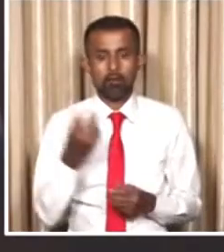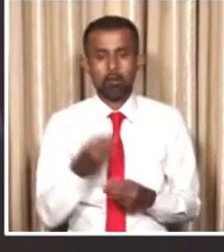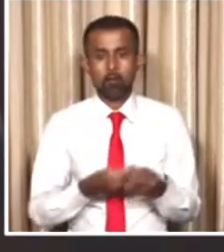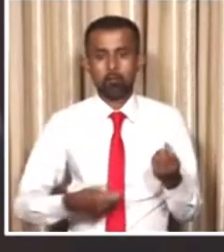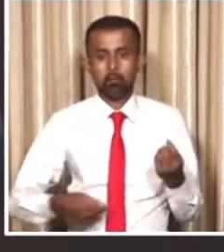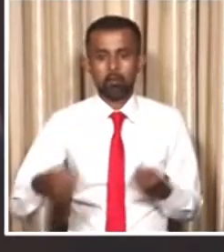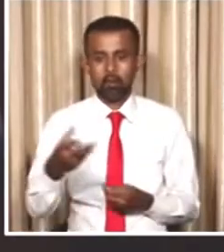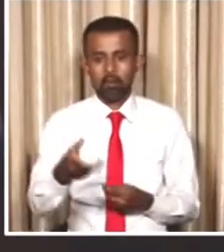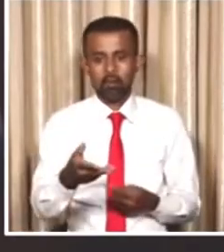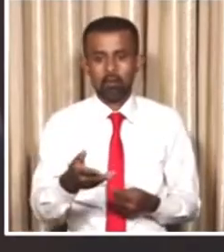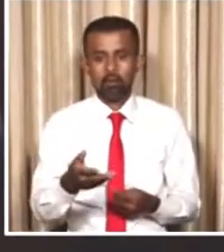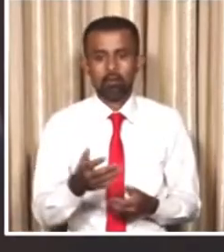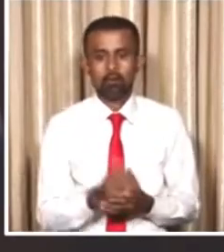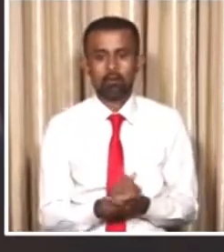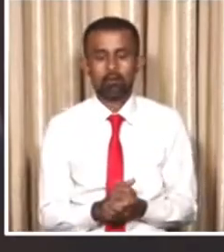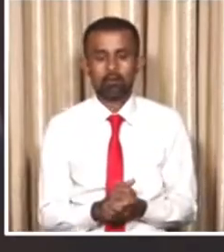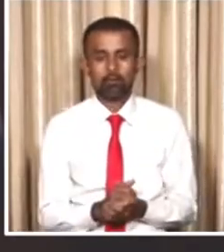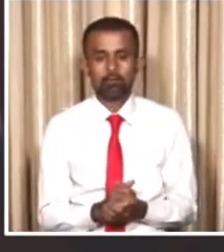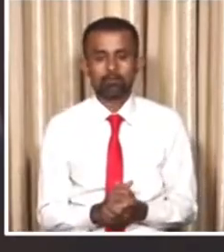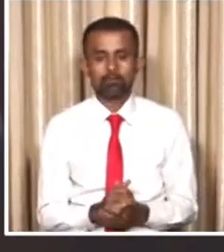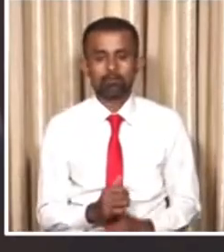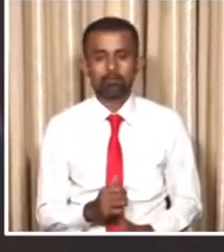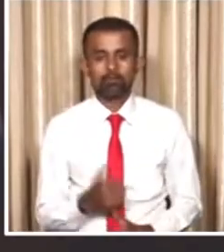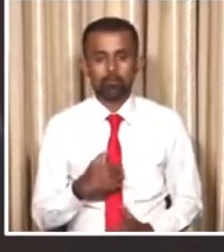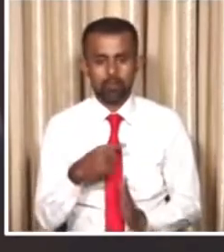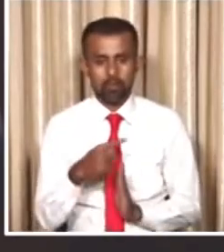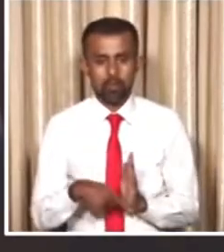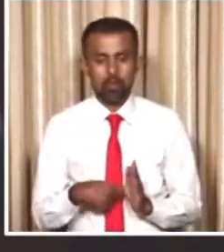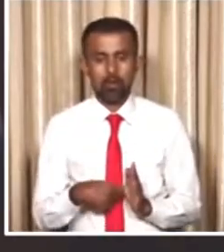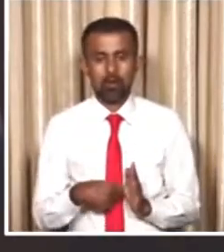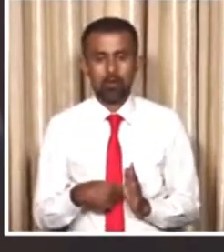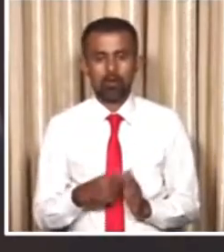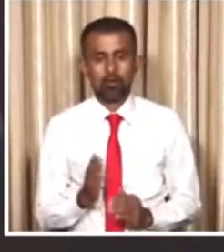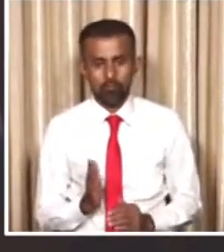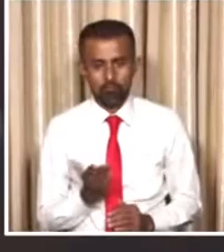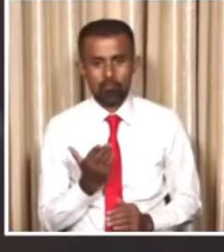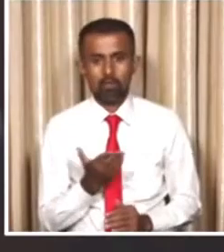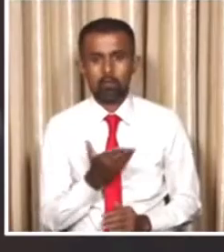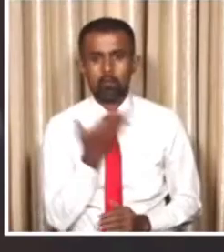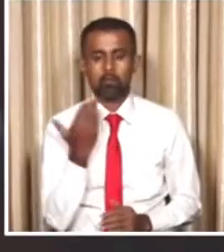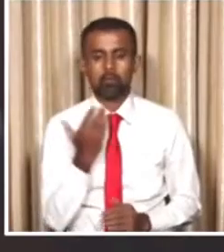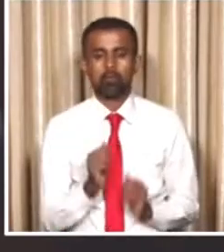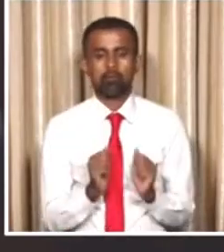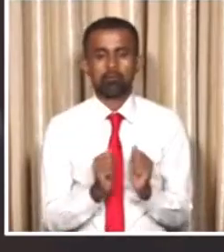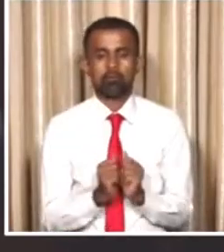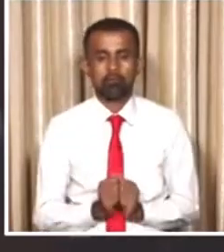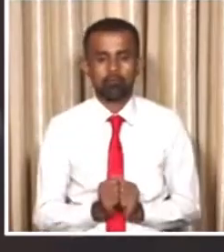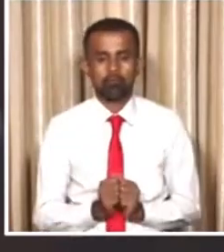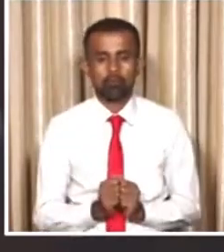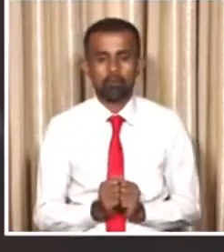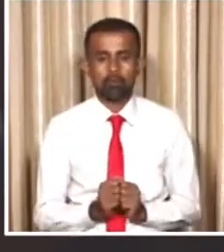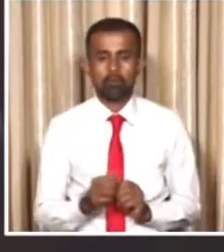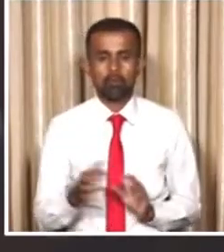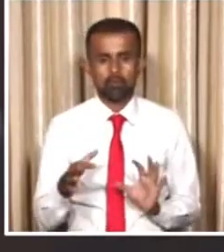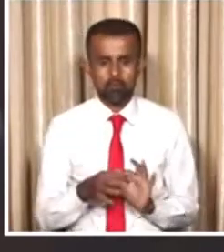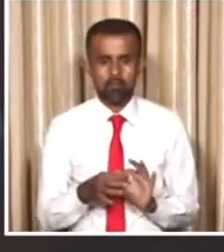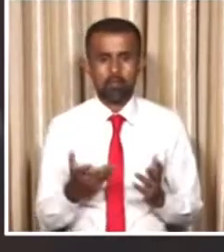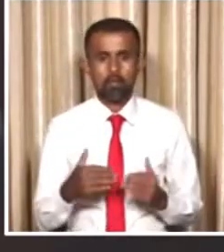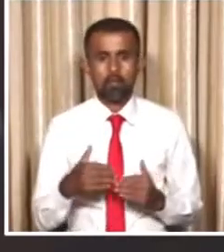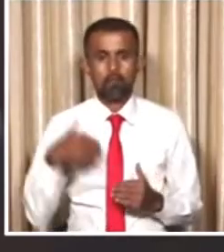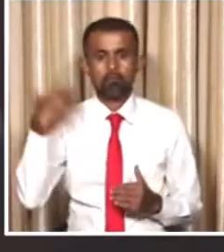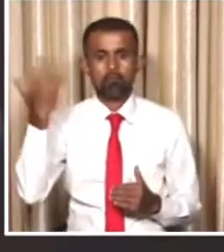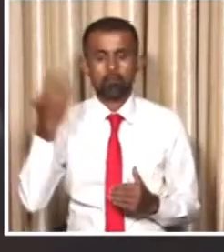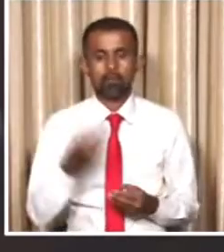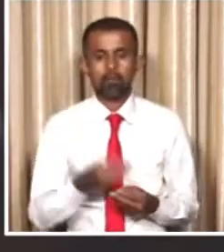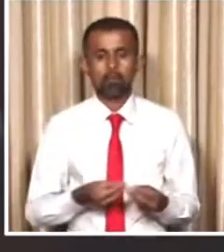කටයුතු සලස්වලා ඒක අපේ රට විසින් කරන්න පුළුවන් දෙයක් අදාළව නැති වෙනත්